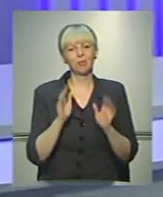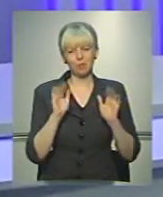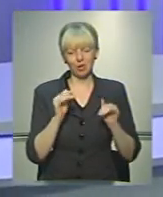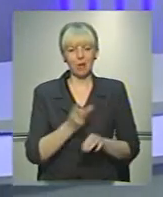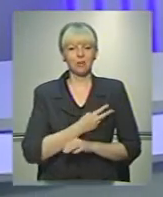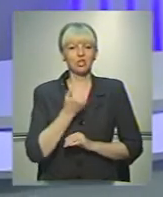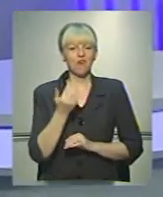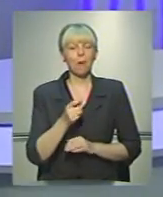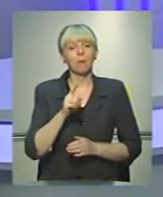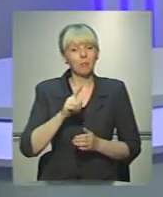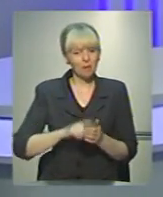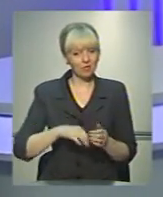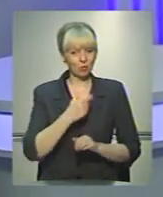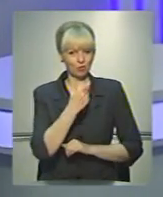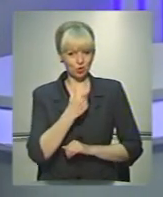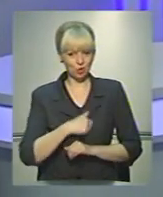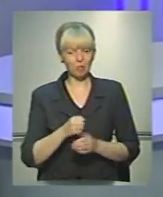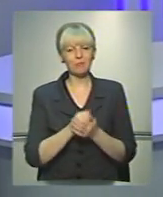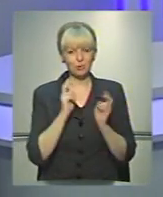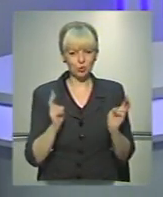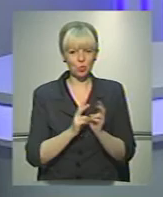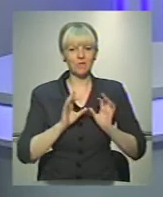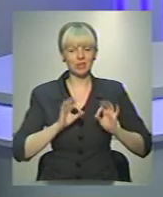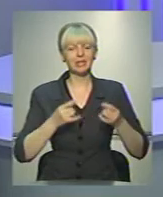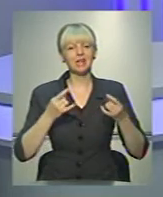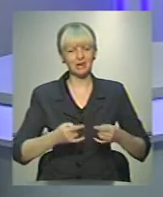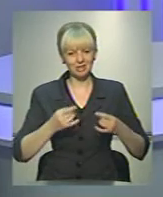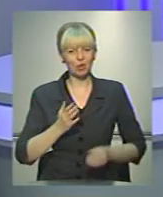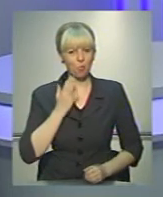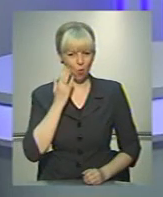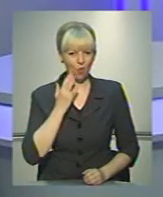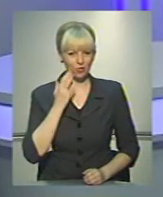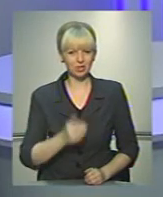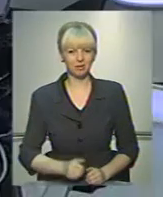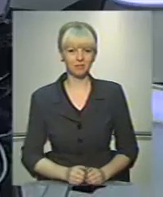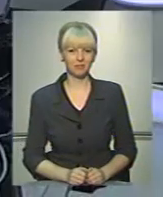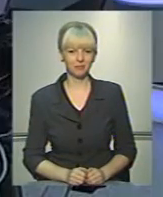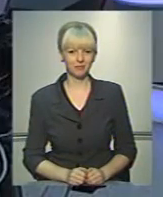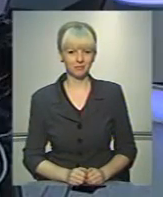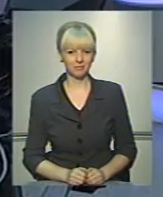прощаюся і бажаю вам впевненості у собі. До зустрічі в ефірі телеканалу «Буковина».